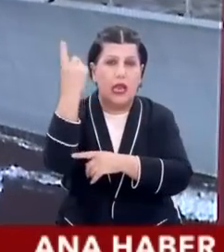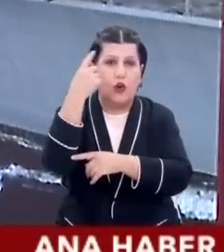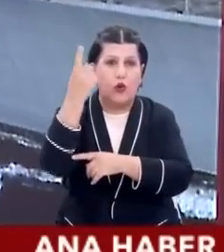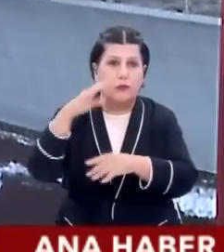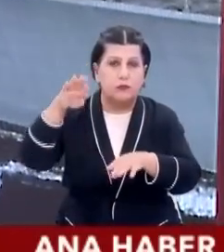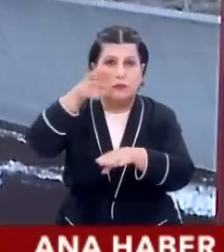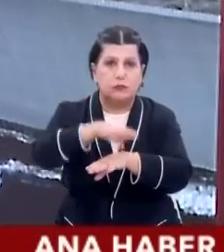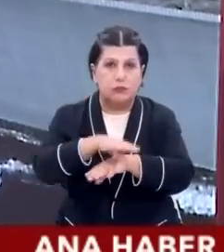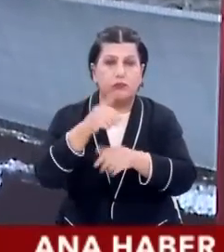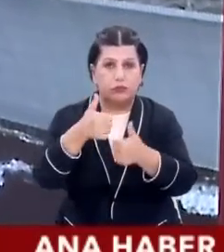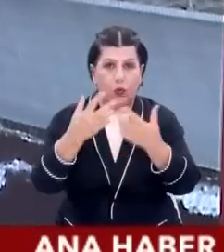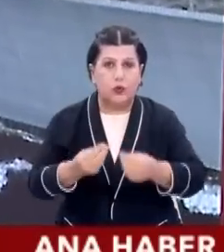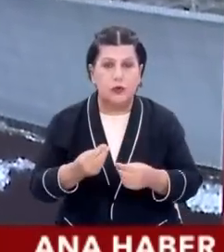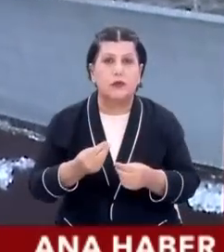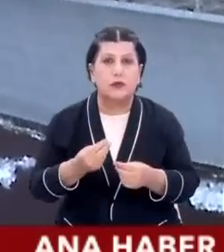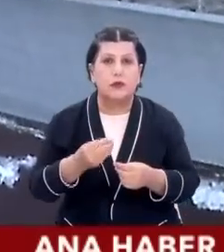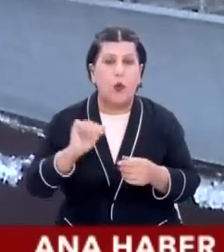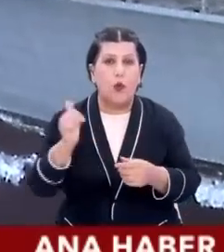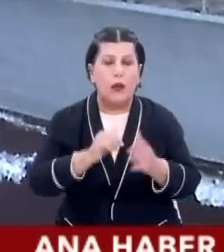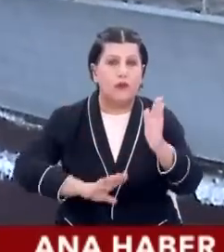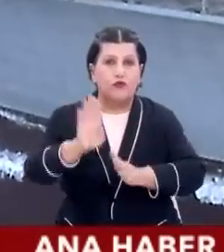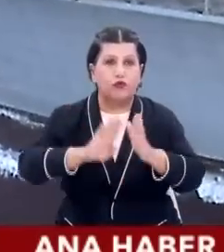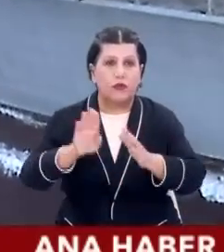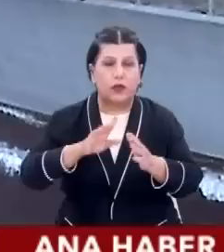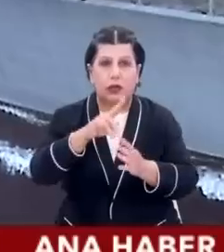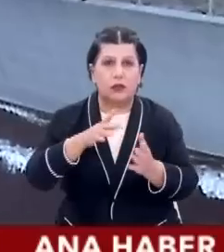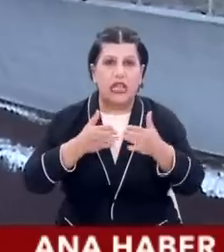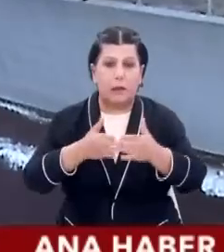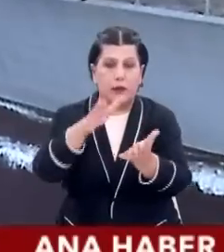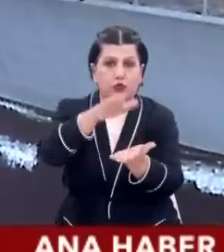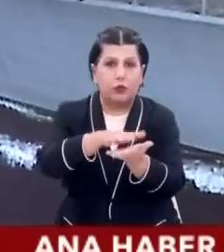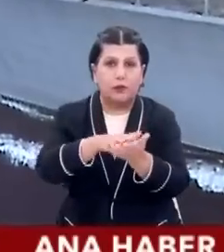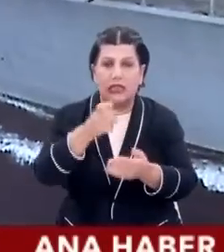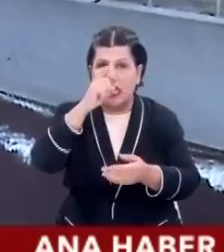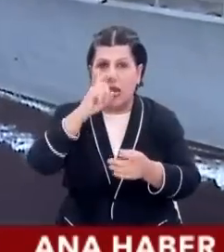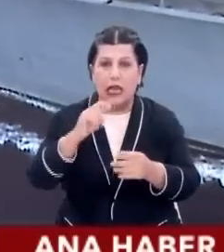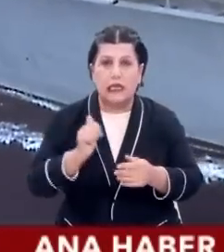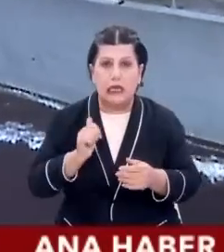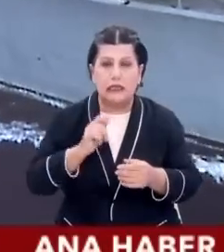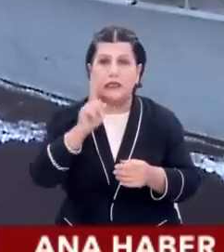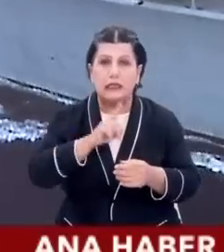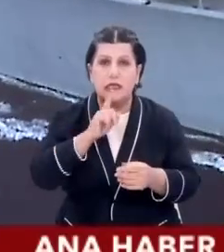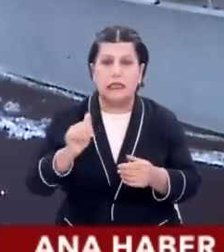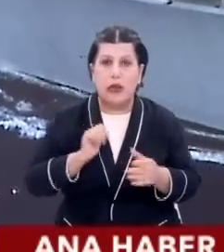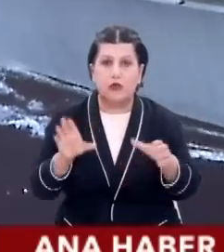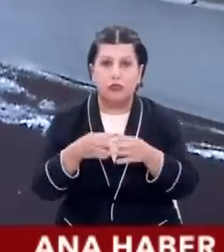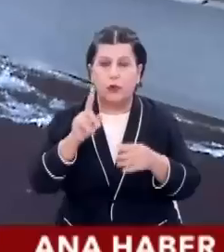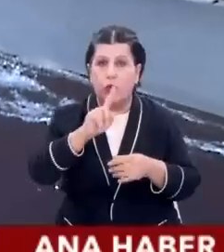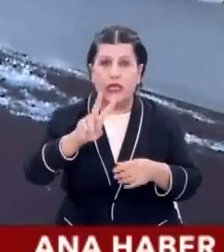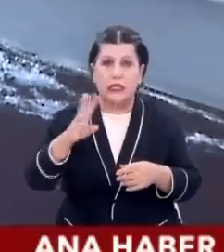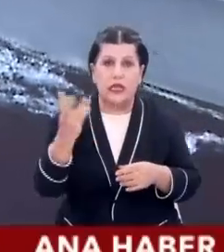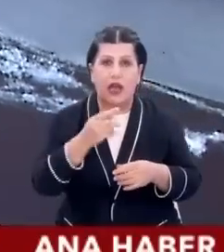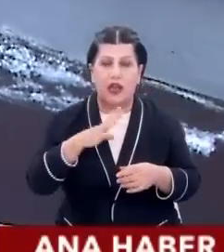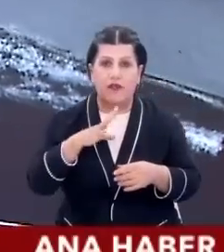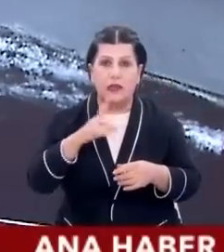de inebiliyor ve önemli füzeler üzerinde Kraliyet donanmasında İngiliz donanmasında da 12 tane